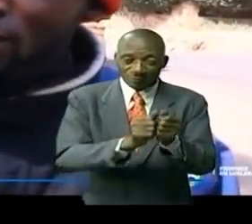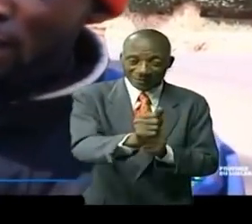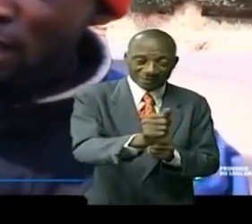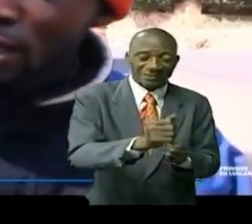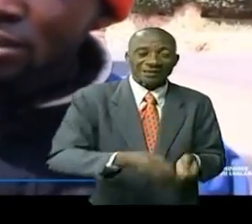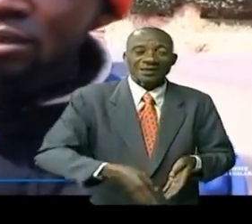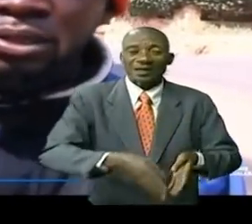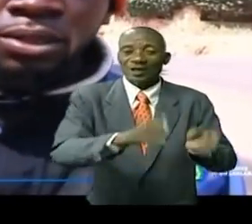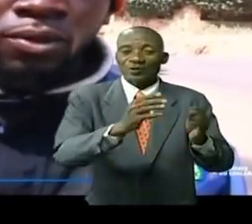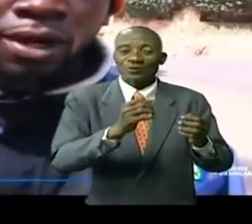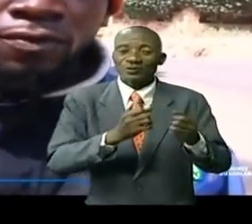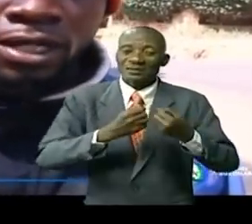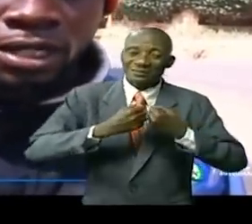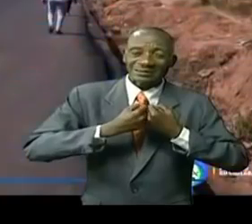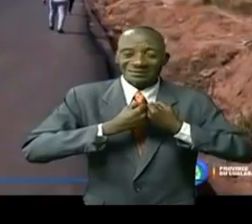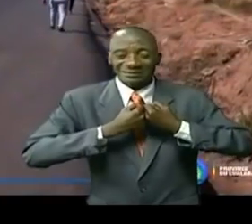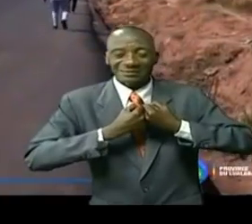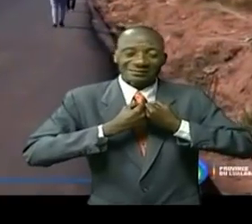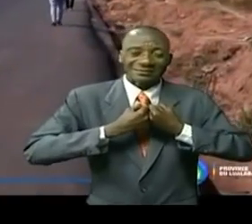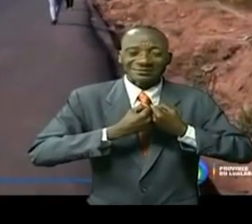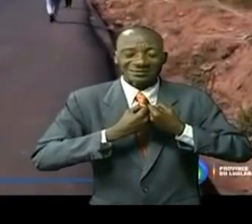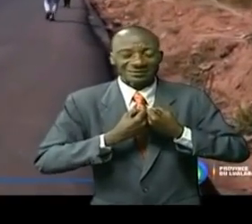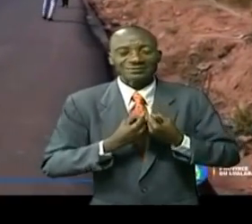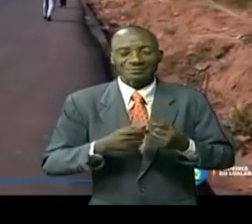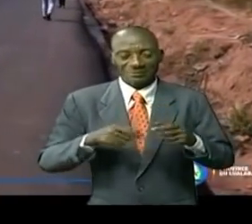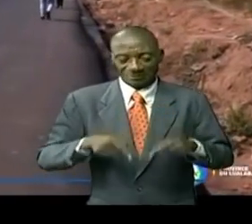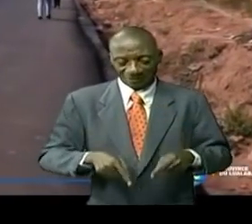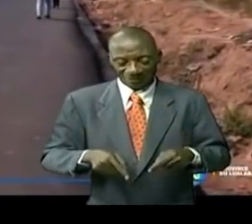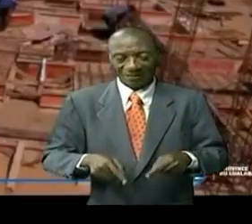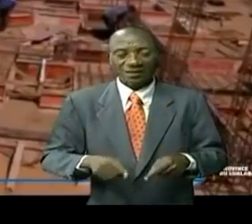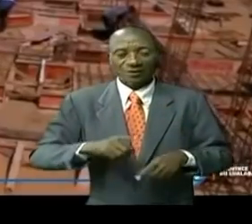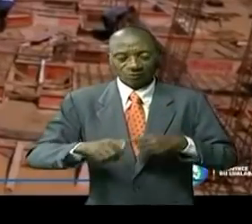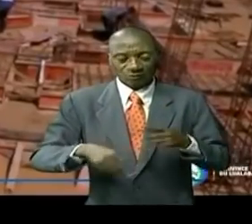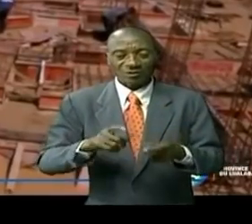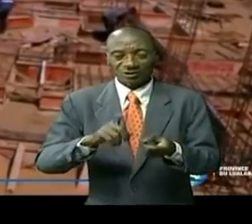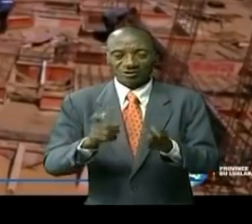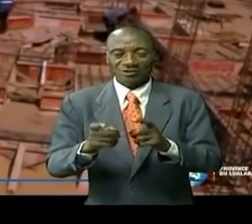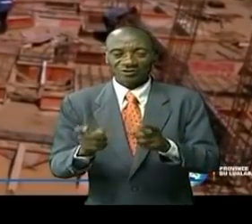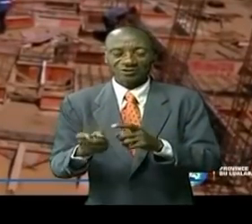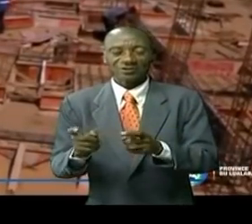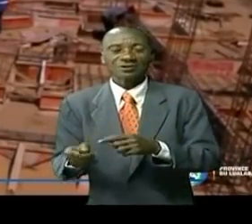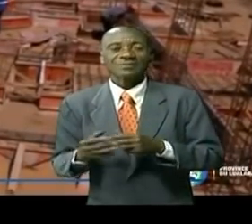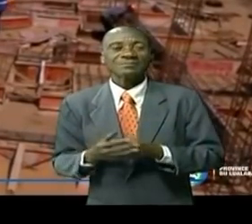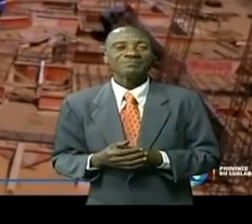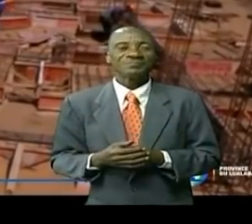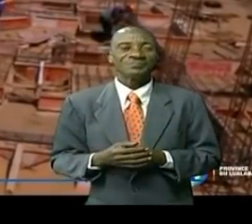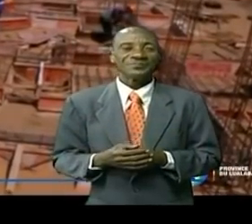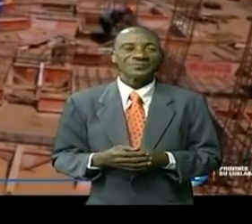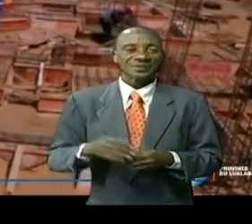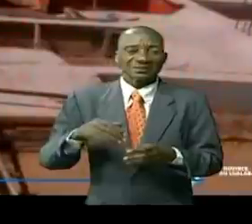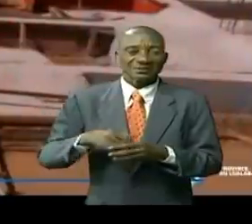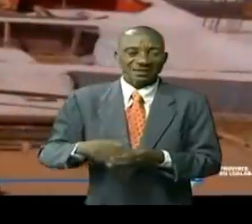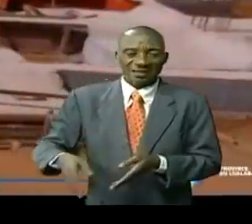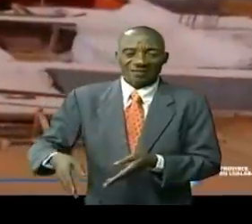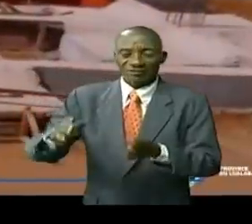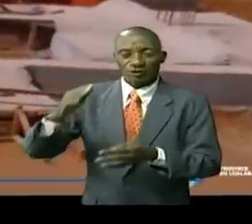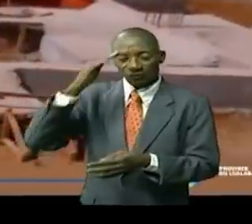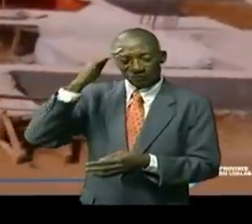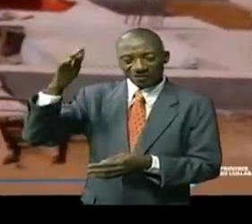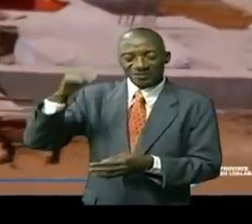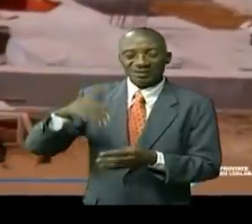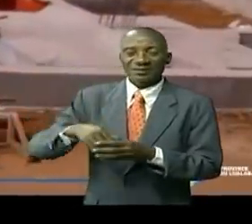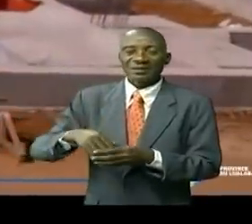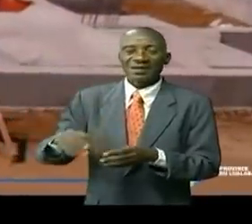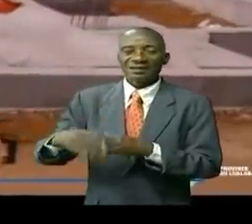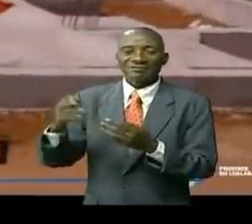à Fimasuka Saini pour le changement de l'image de sa juridiction. Les travaux de construction de la clinique universitaire de Kolwezi sont déjà